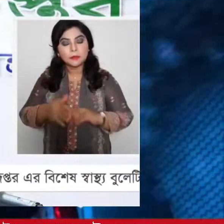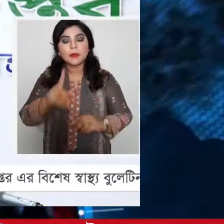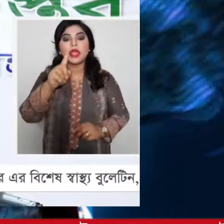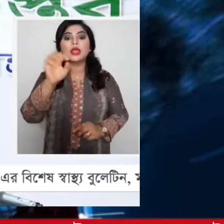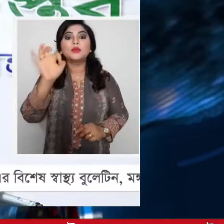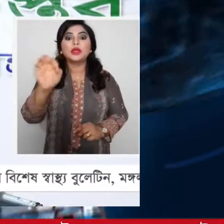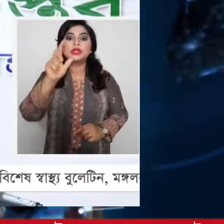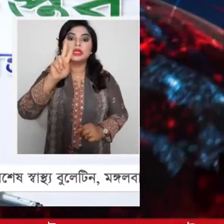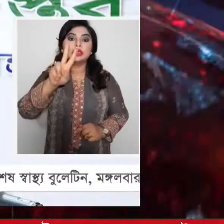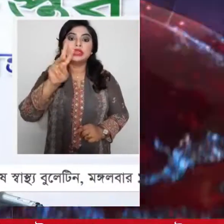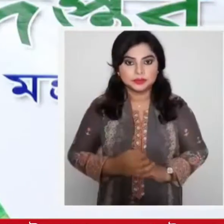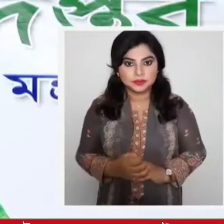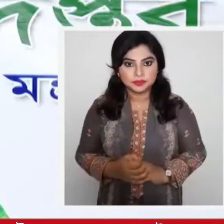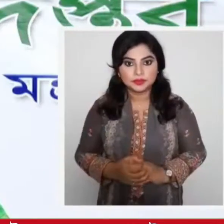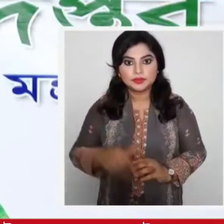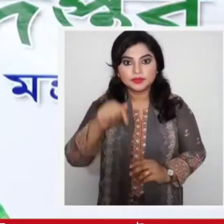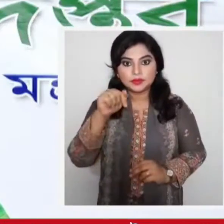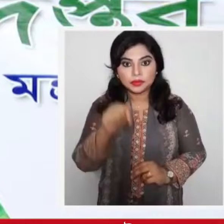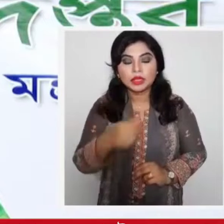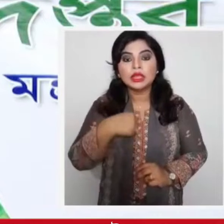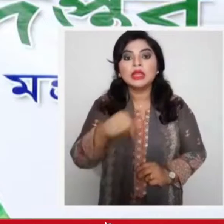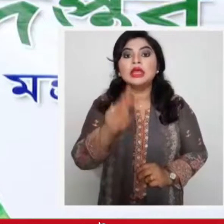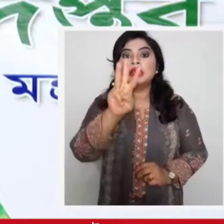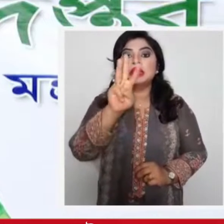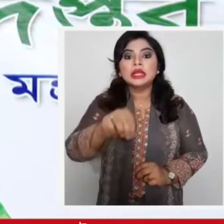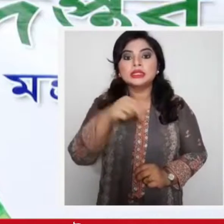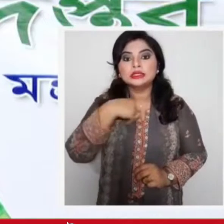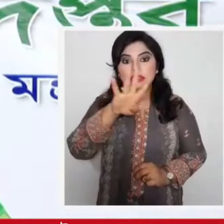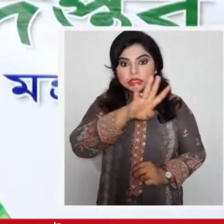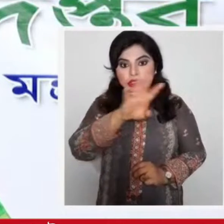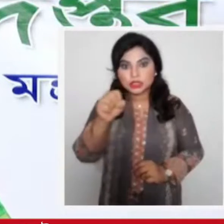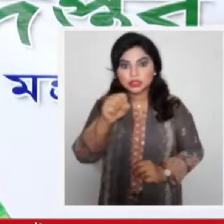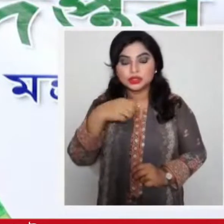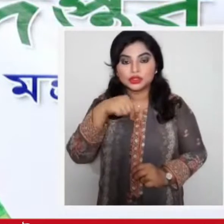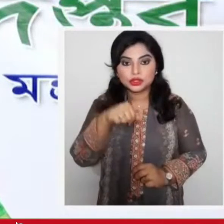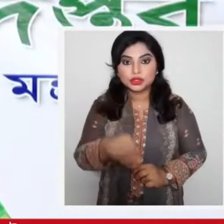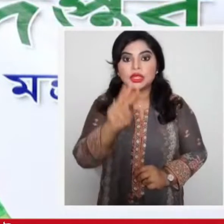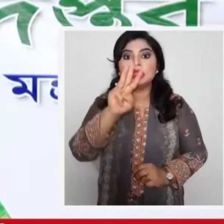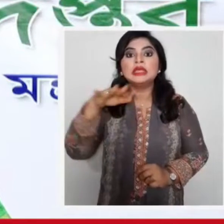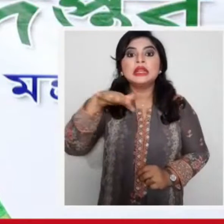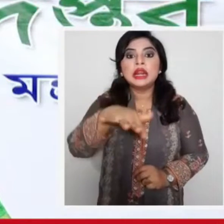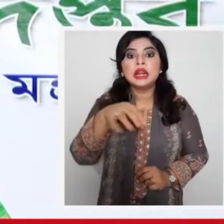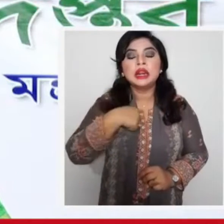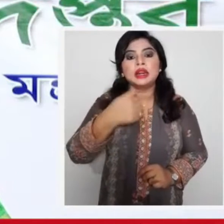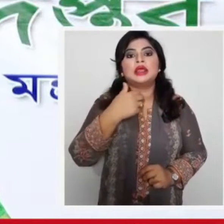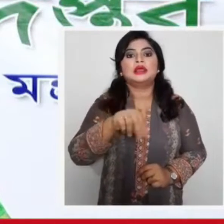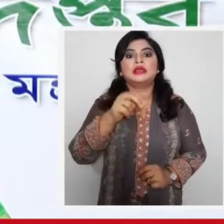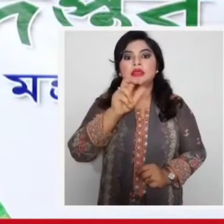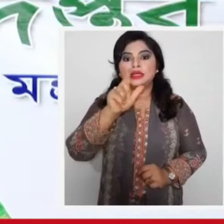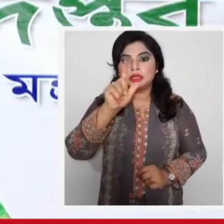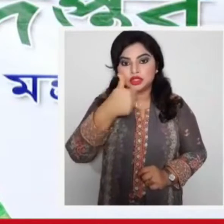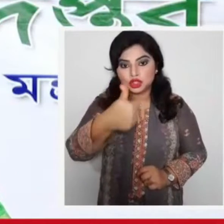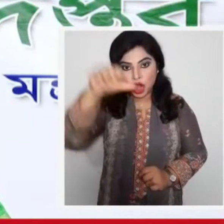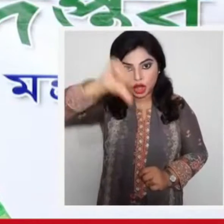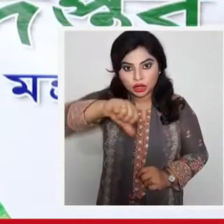পর্যন্ত 1,262 জন। দেশে করোনা ভাইরাসের সংক্রমণ পরিস্থিতি নিয়ে স্বাস্থ্য অধিদপ্তরের নিয়মিত অনলাইন ব্রিফিং এ আজ মঙ্গলবার এই